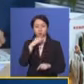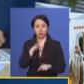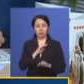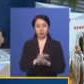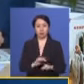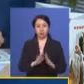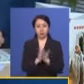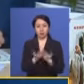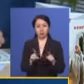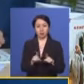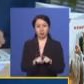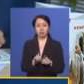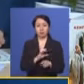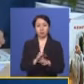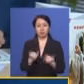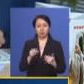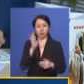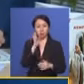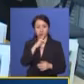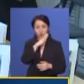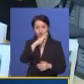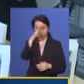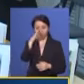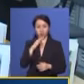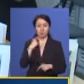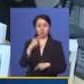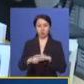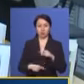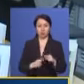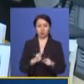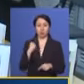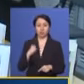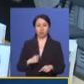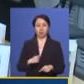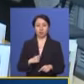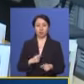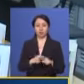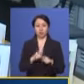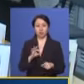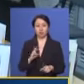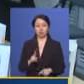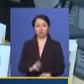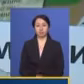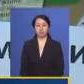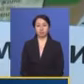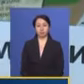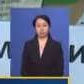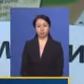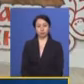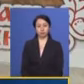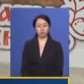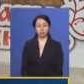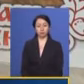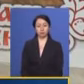много поступило детских книг, а также произведений для их родителей. Следующее поступление ожидается в середине октября.